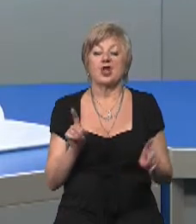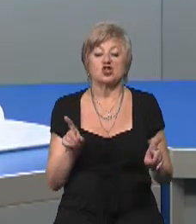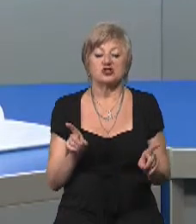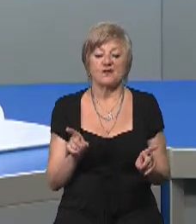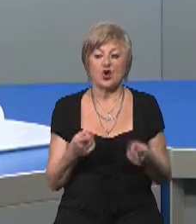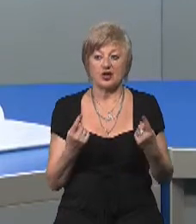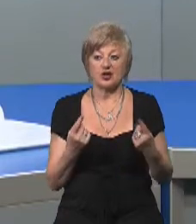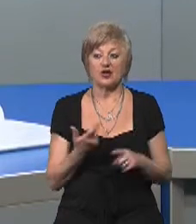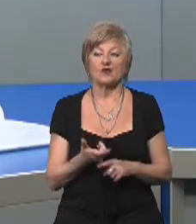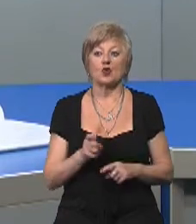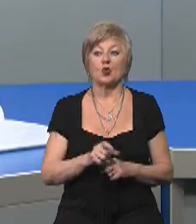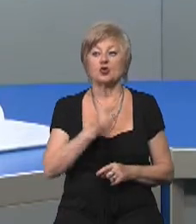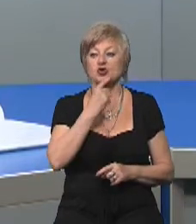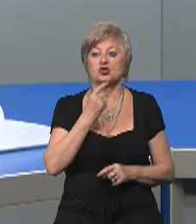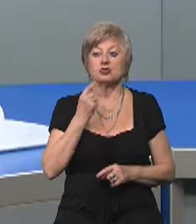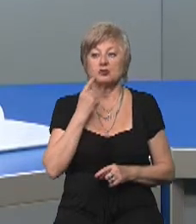створив дуже багато,